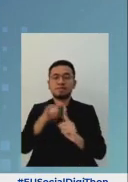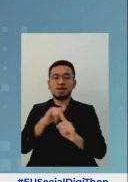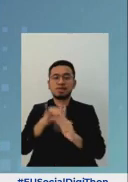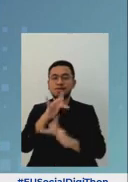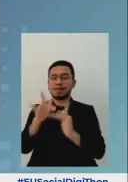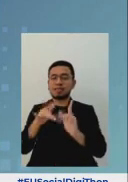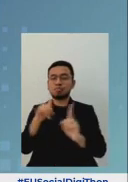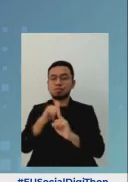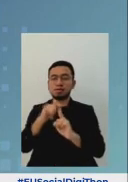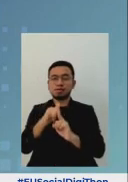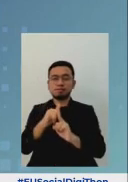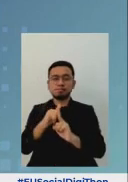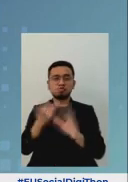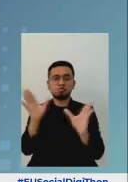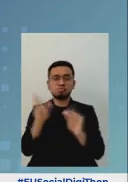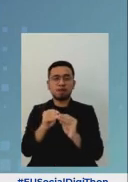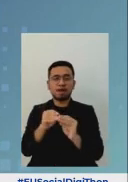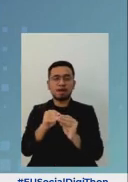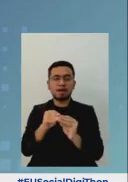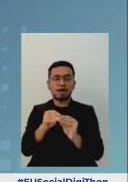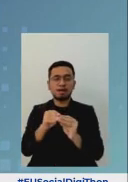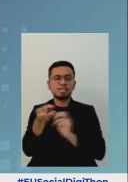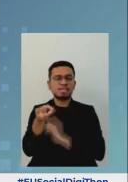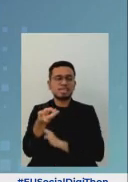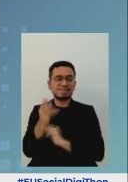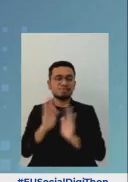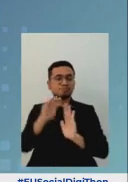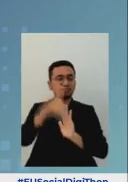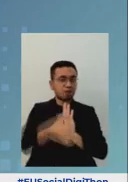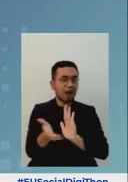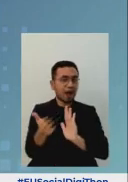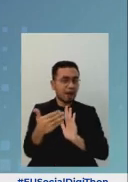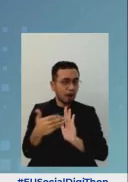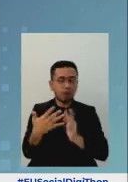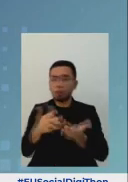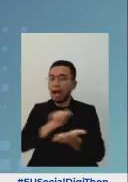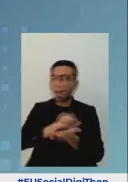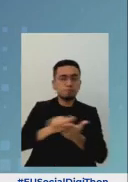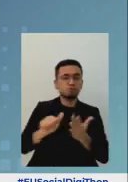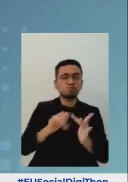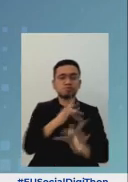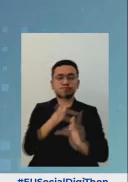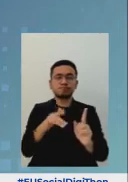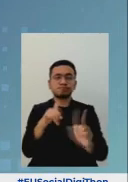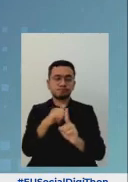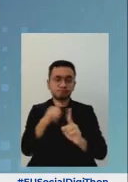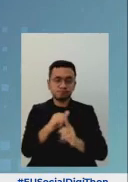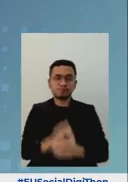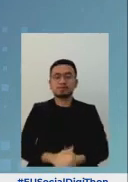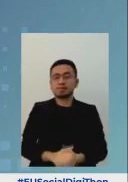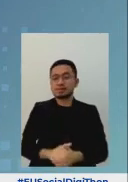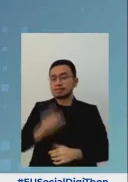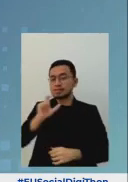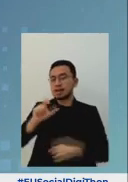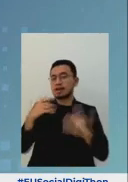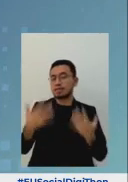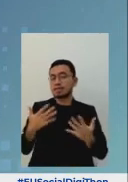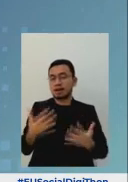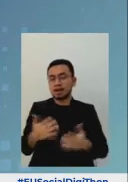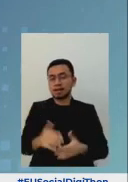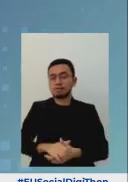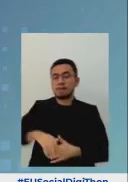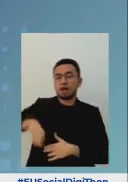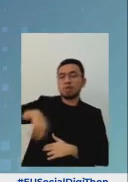gitu ya, mulai dari keluarga kita ya, dengan kita lebih banyak saling mencintai ya, supaya kita